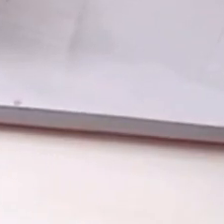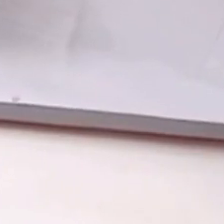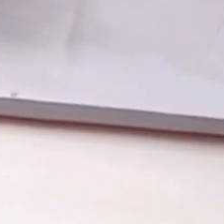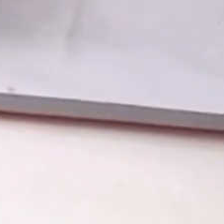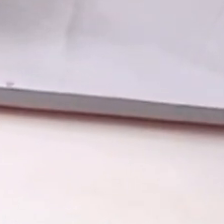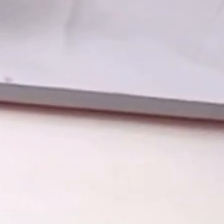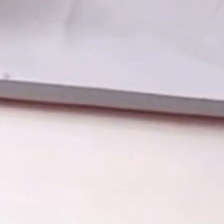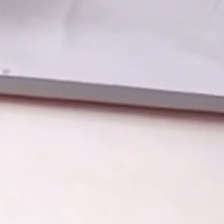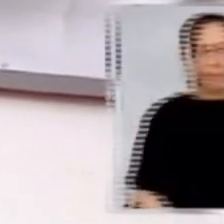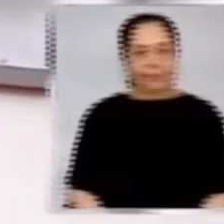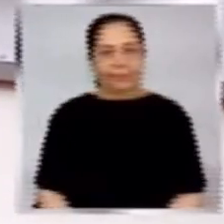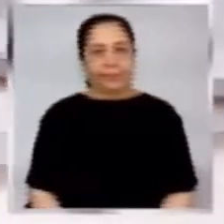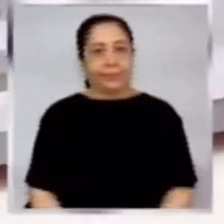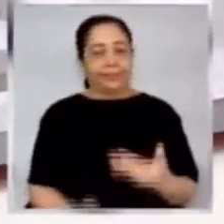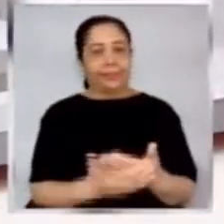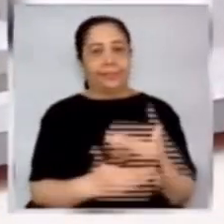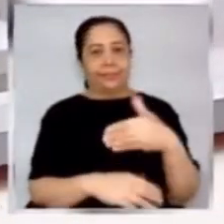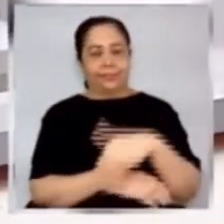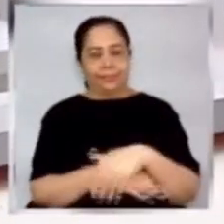Magandang gabi po.